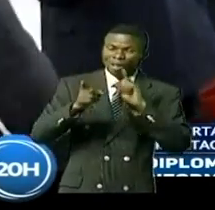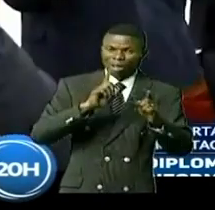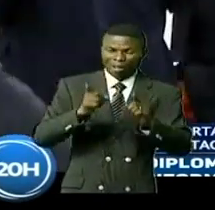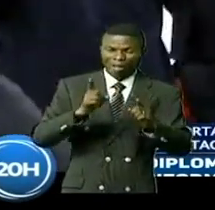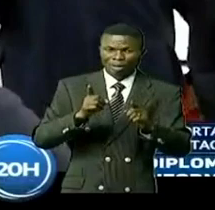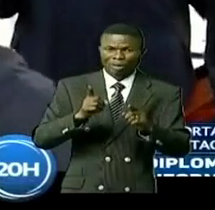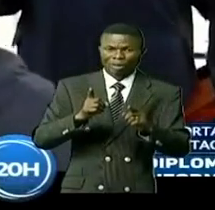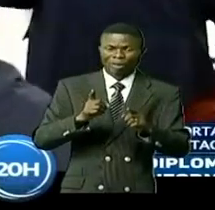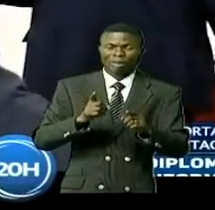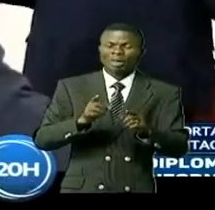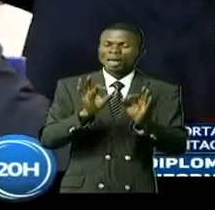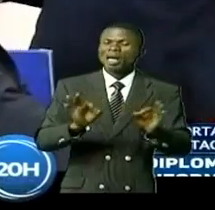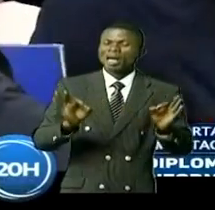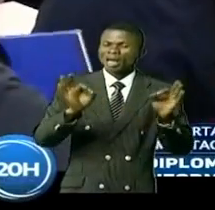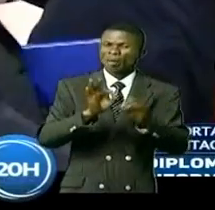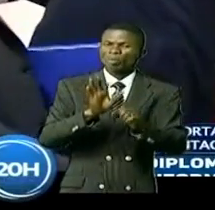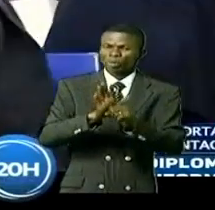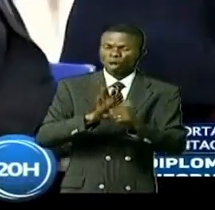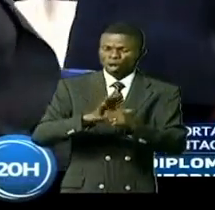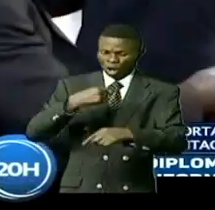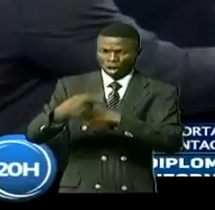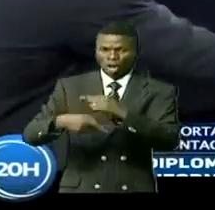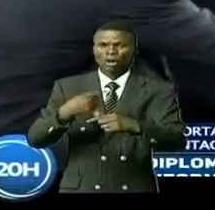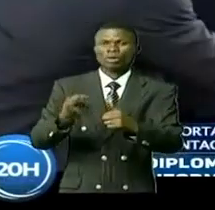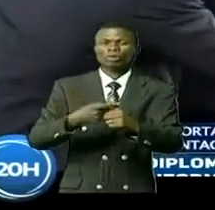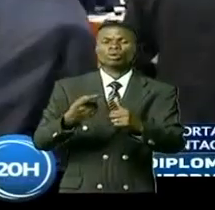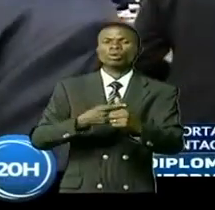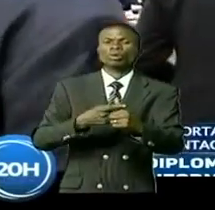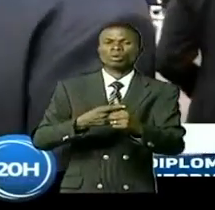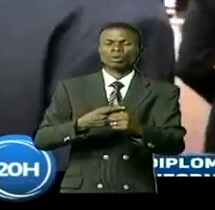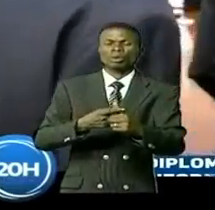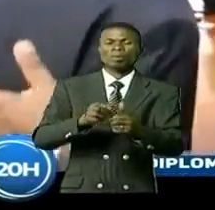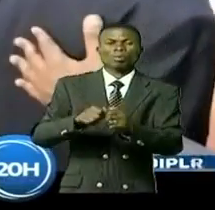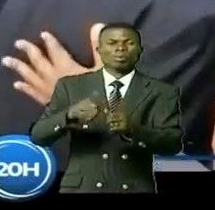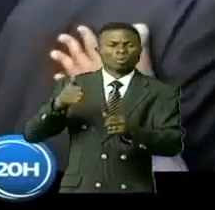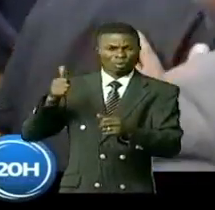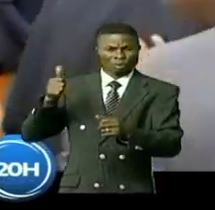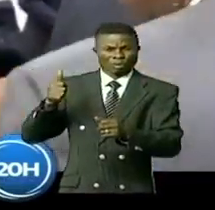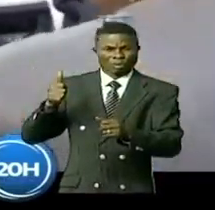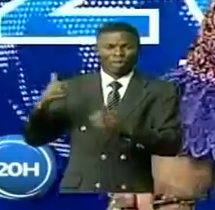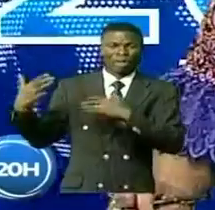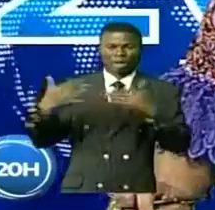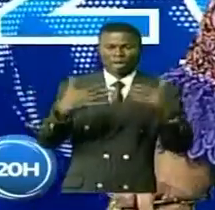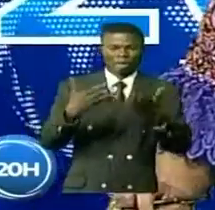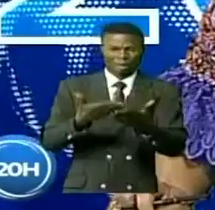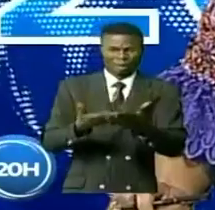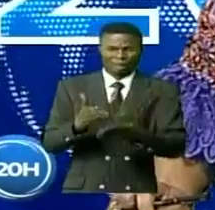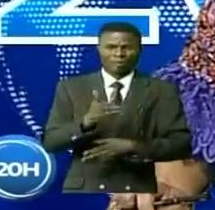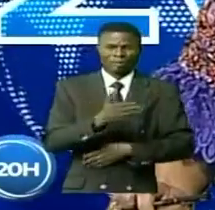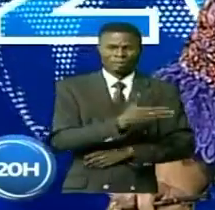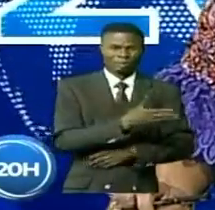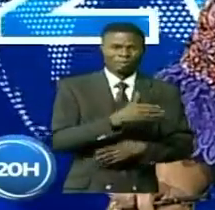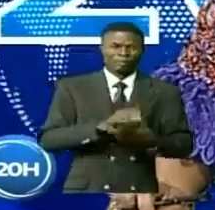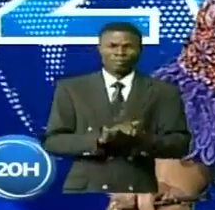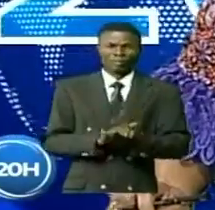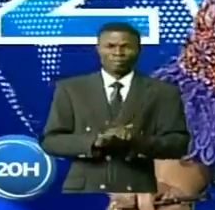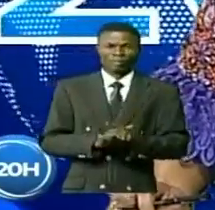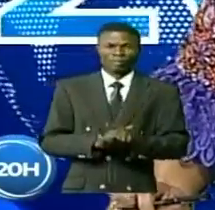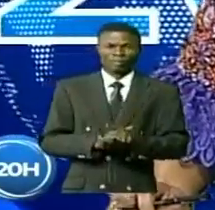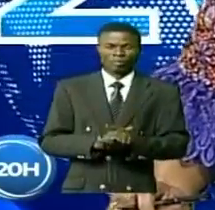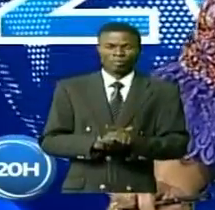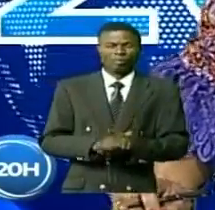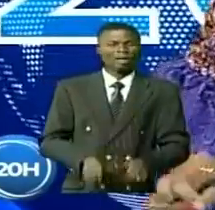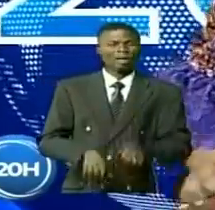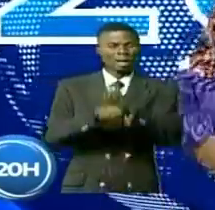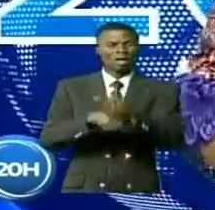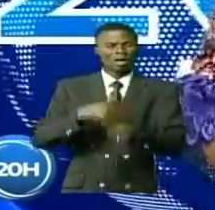est judicieux de commencer par là pour éviter la guerre. C'est une scène inhabituelle